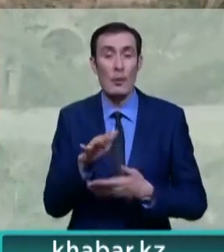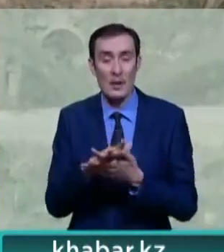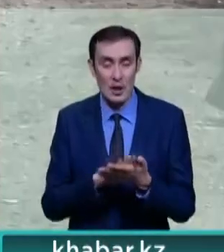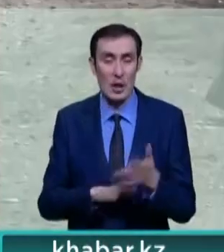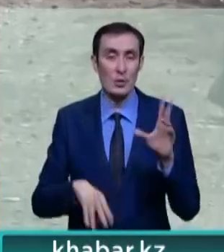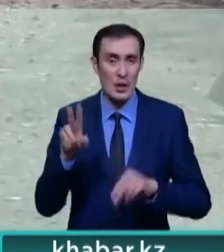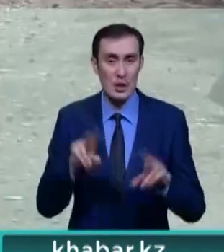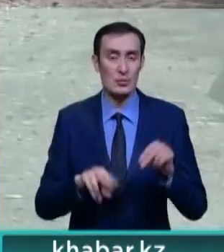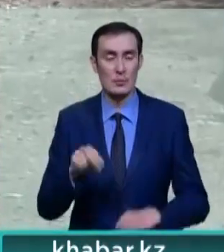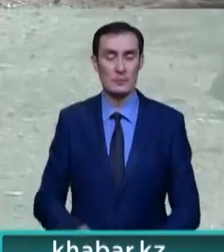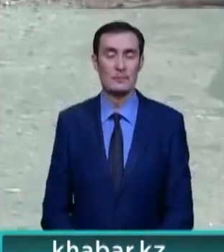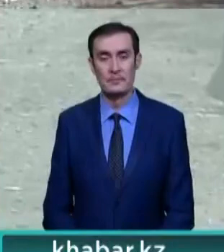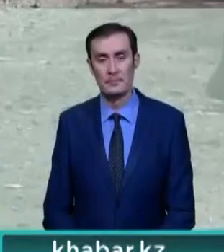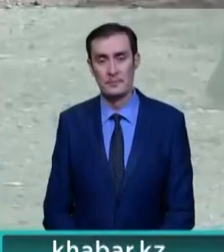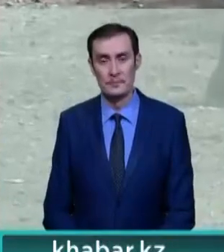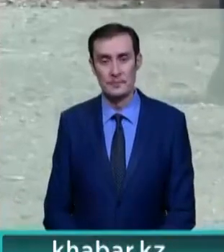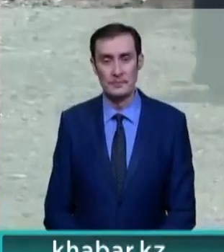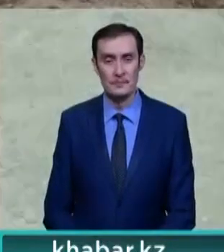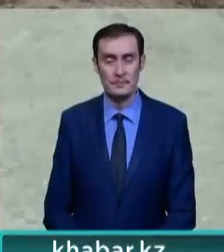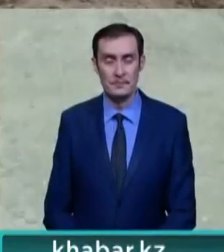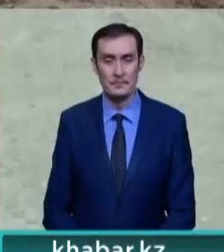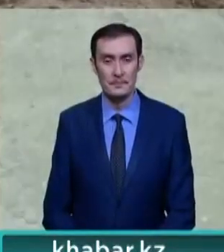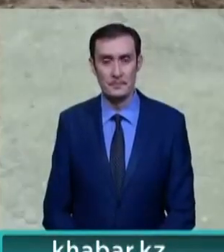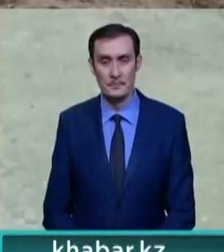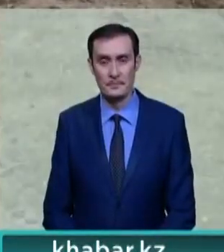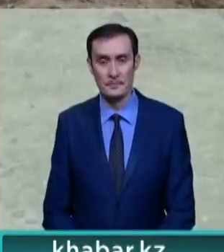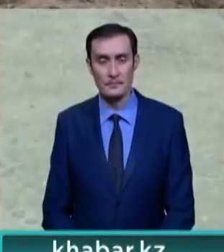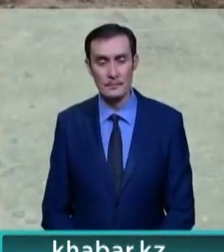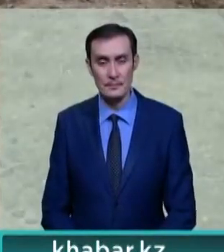лелеять надежды. Катерина Попкова, Нурмахан Бекмуратов, Туркестанская область, Хабар.